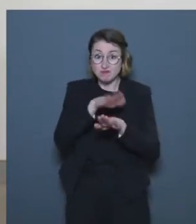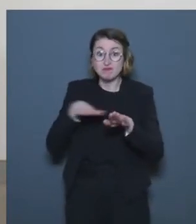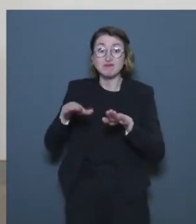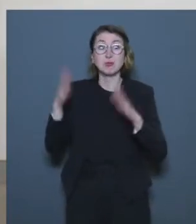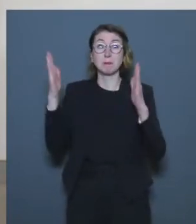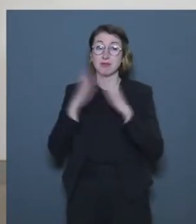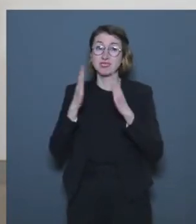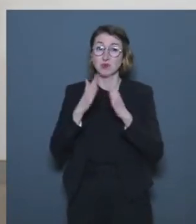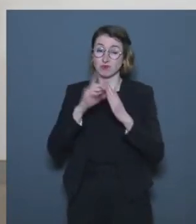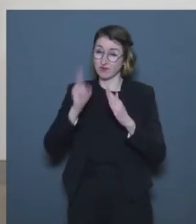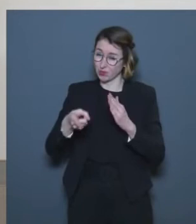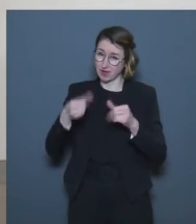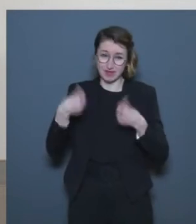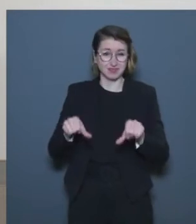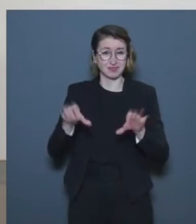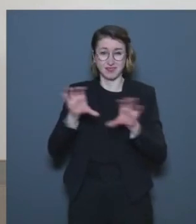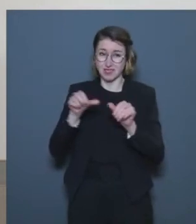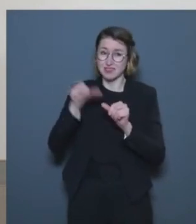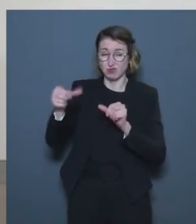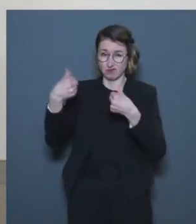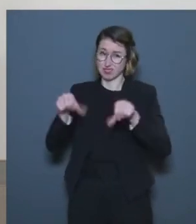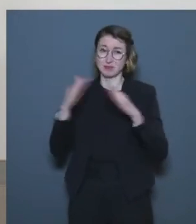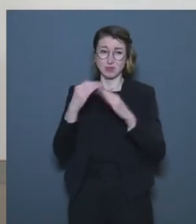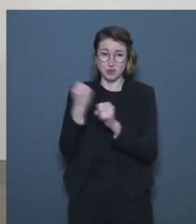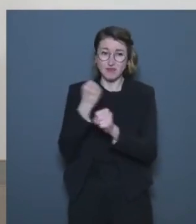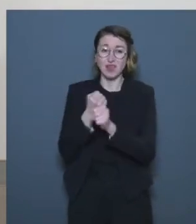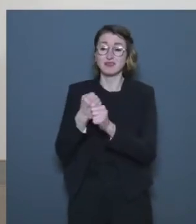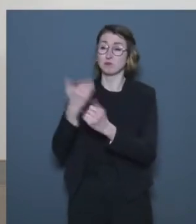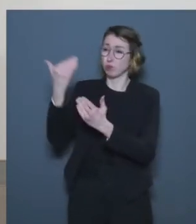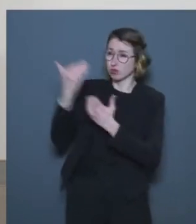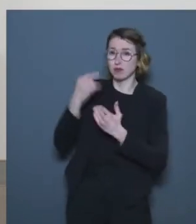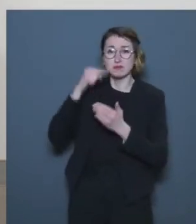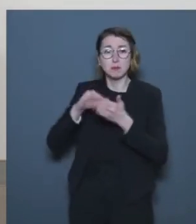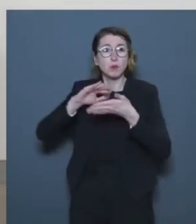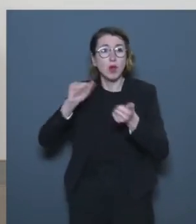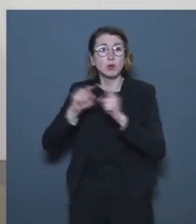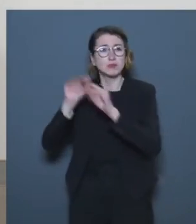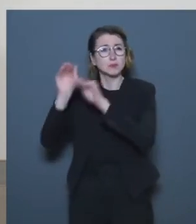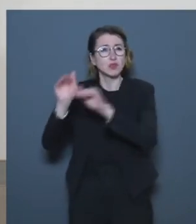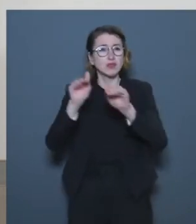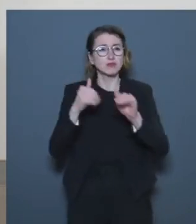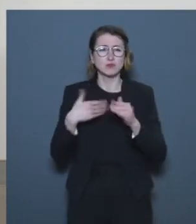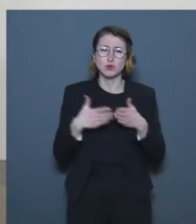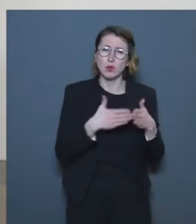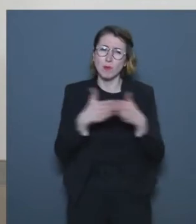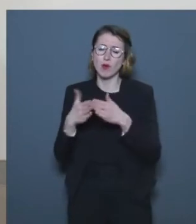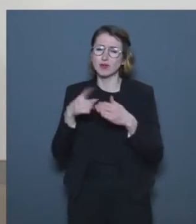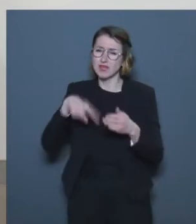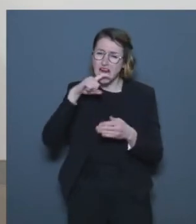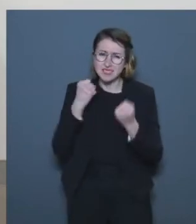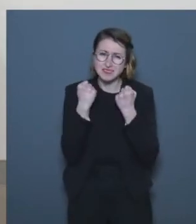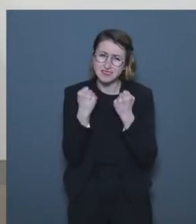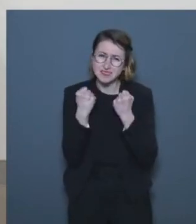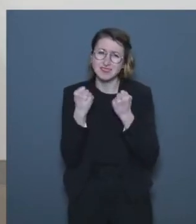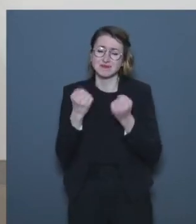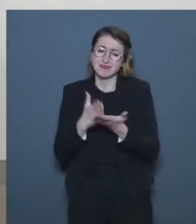pour protéger ses collègues. Et donc, je vous demande de continuer à faire les efforts que nous avons faits jusque maintenant, de continuer